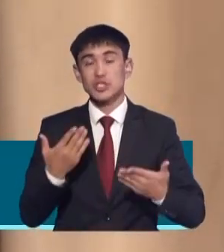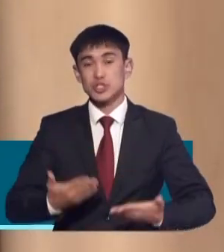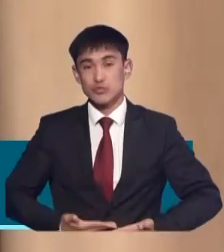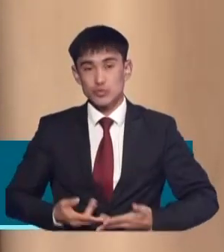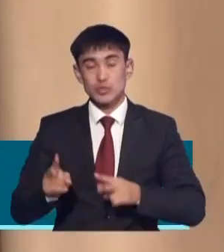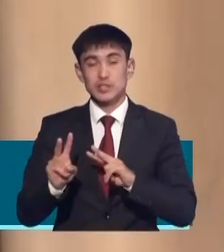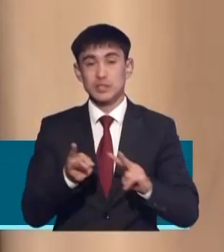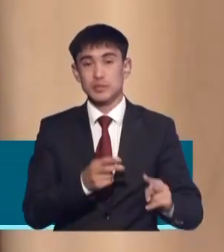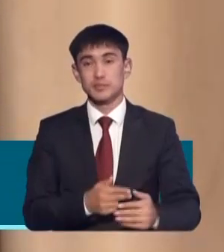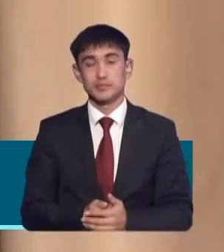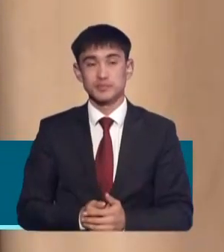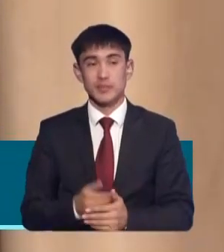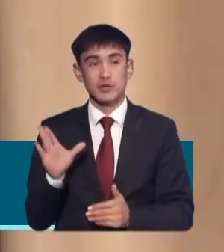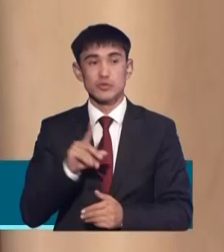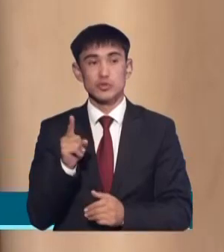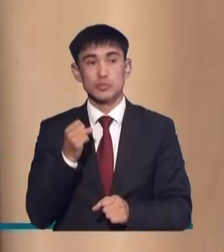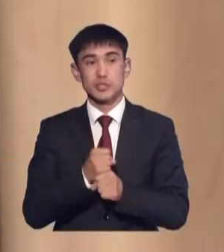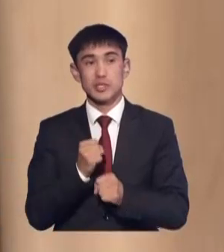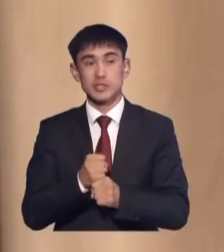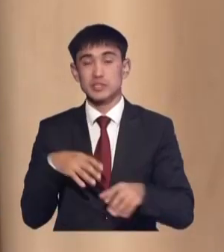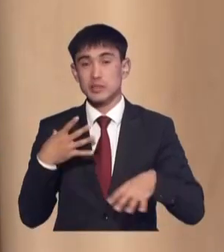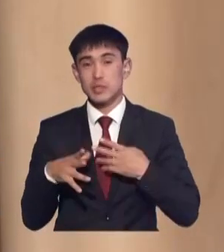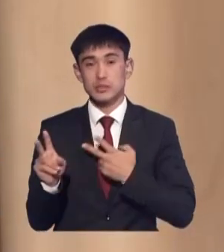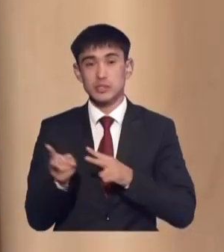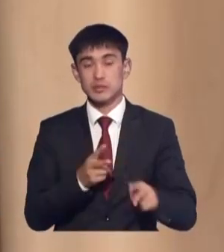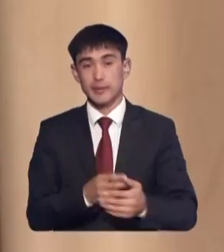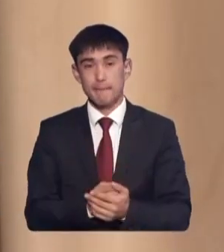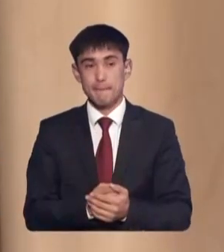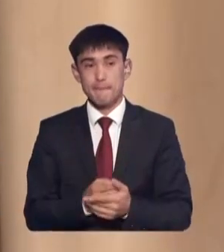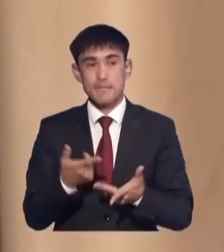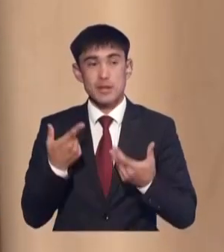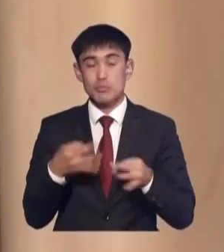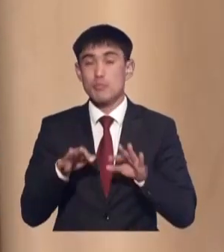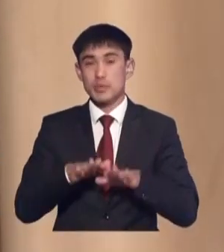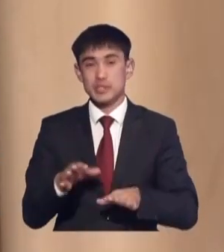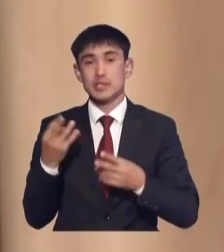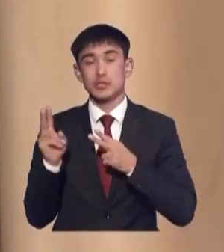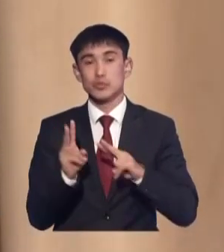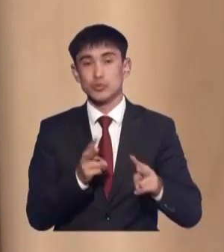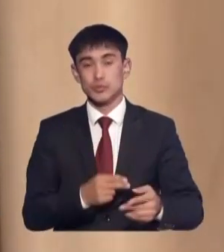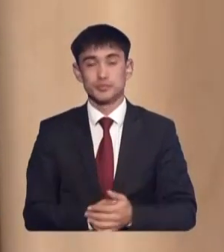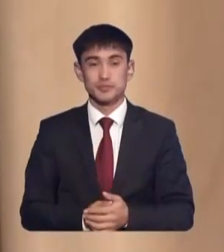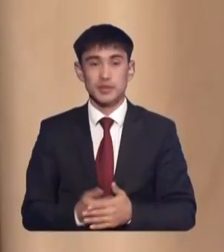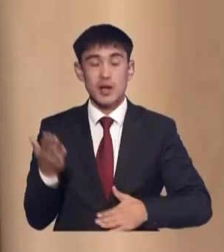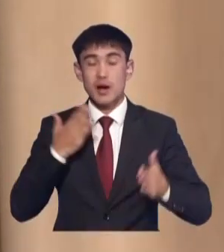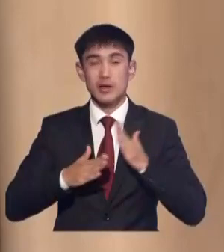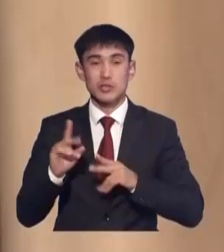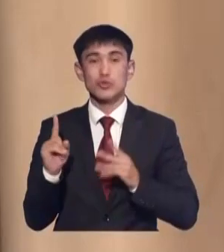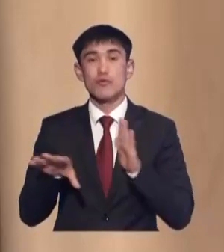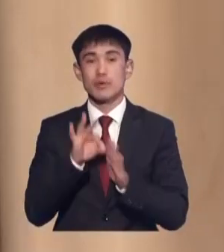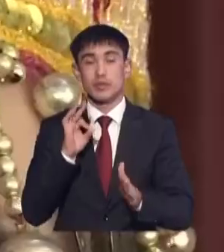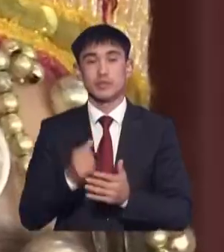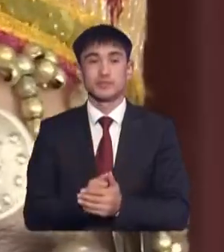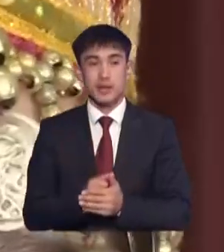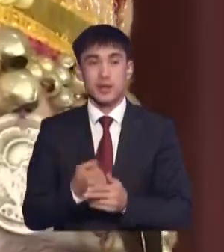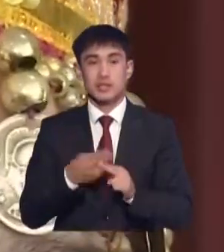танцами. Все, что бы я ни делала, я занимаюсь танцами. Где бы ни была, я танцую. Я рада, что выбрала танцы.